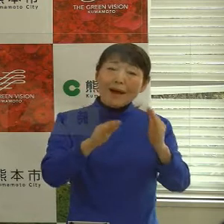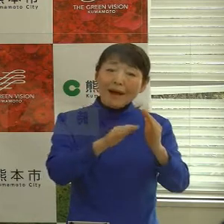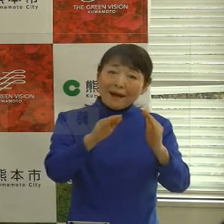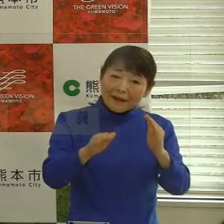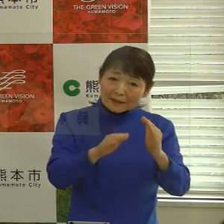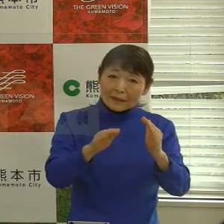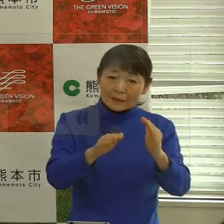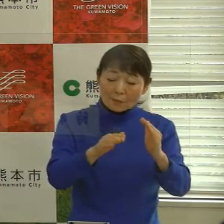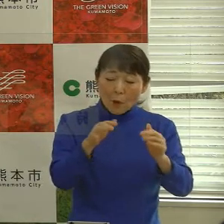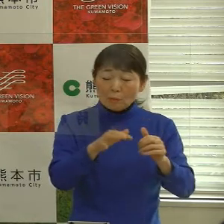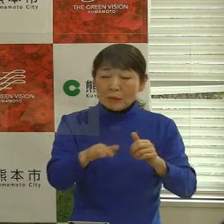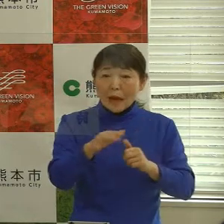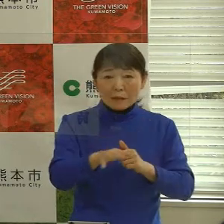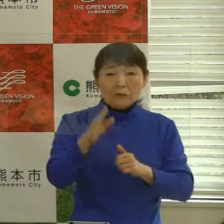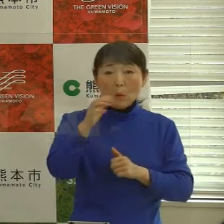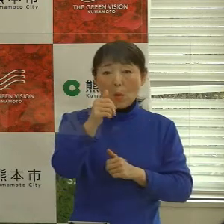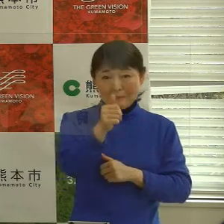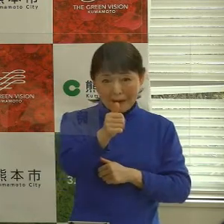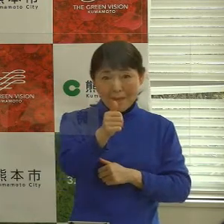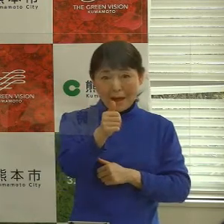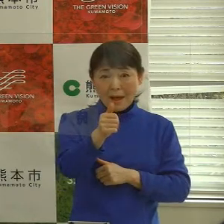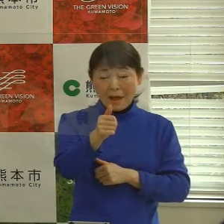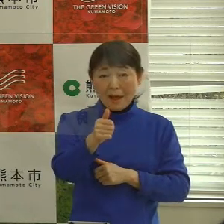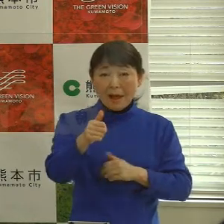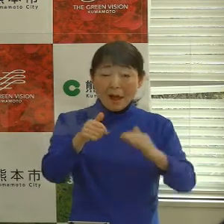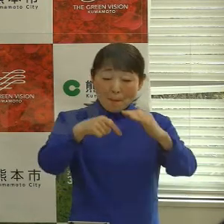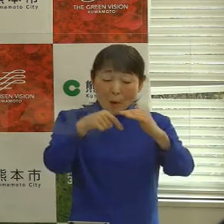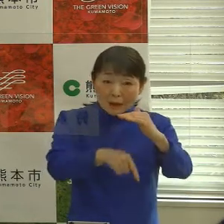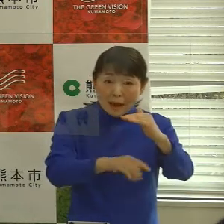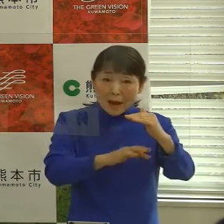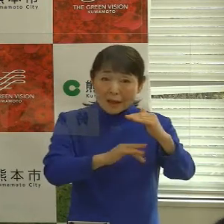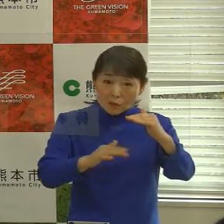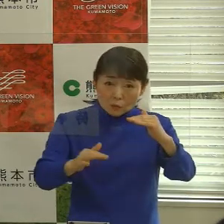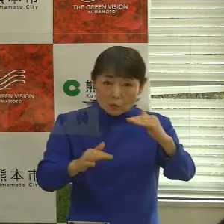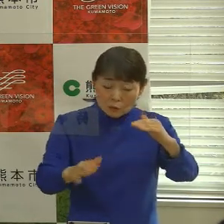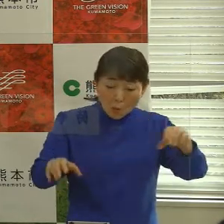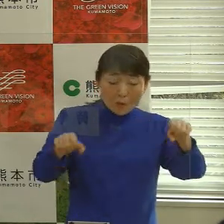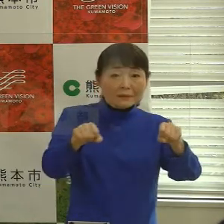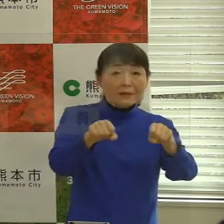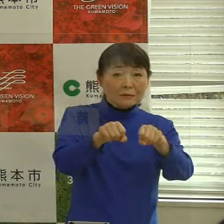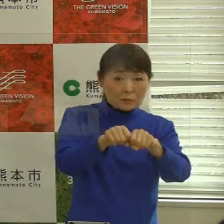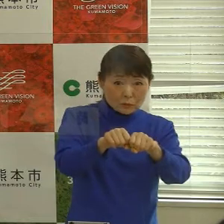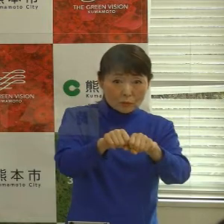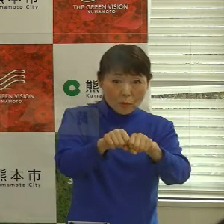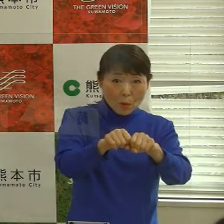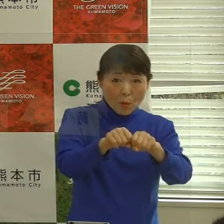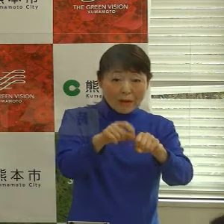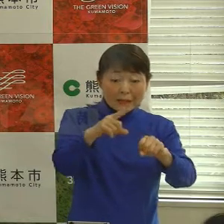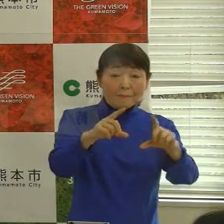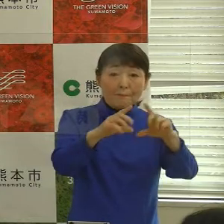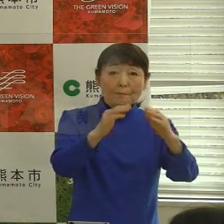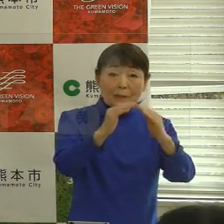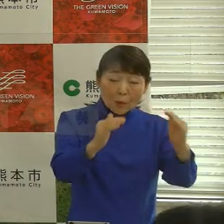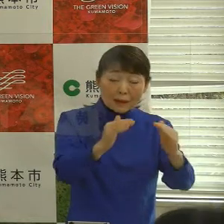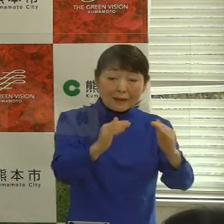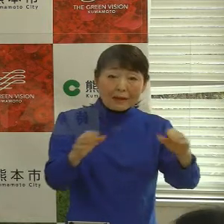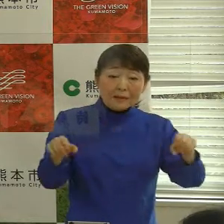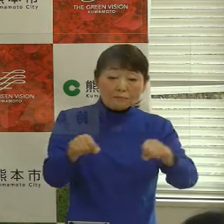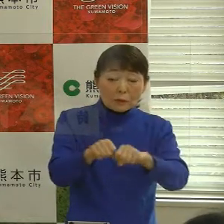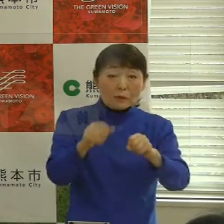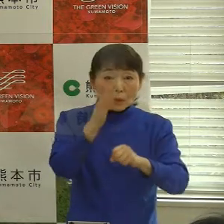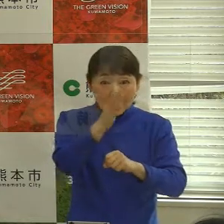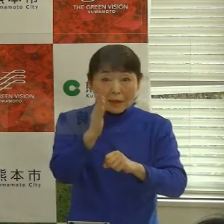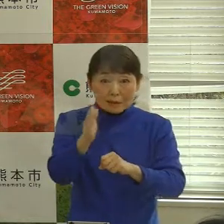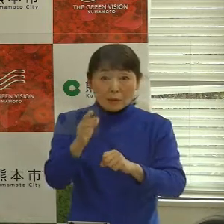本当は流してはいけないということでですね、下水道をぜひ接続をしてくださいということをですね、我々は申し上げてきて、し